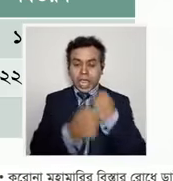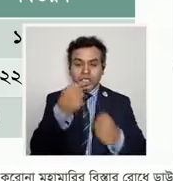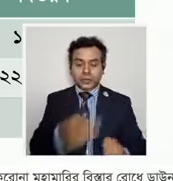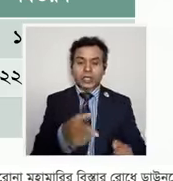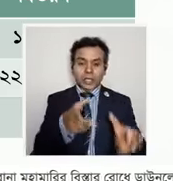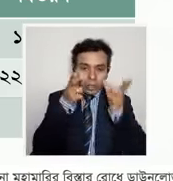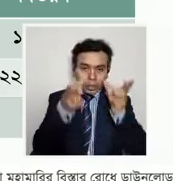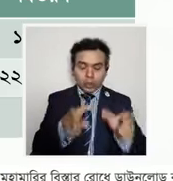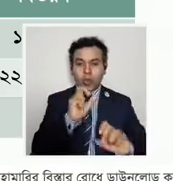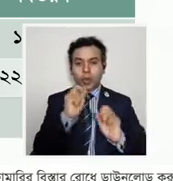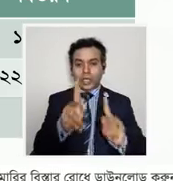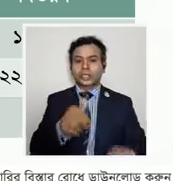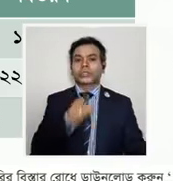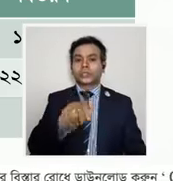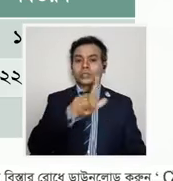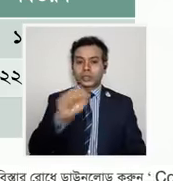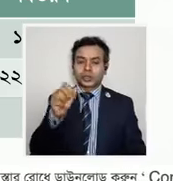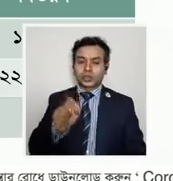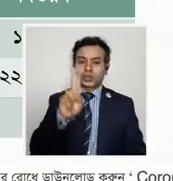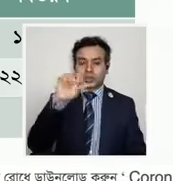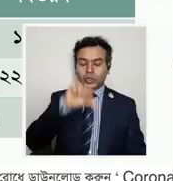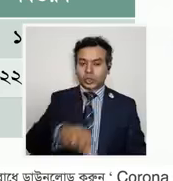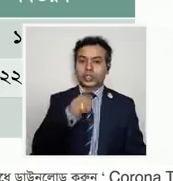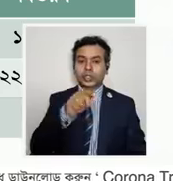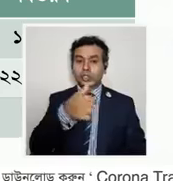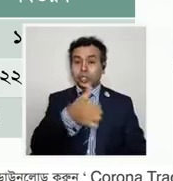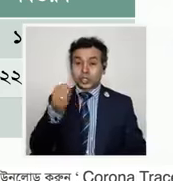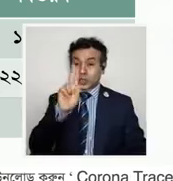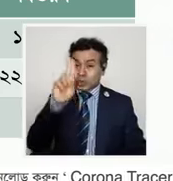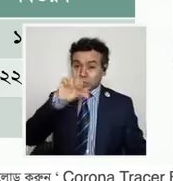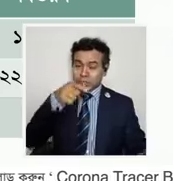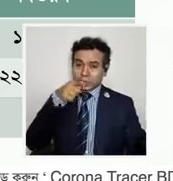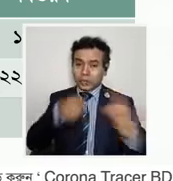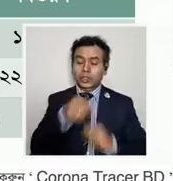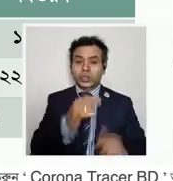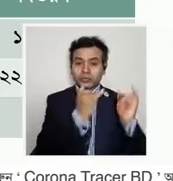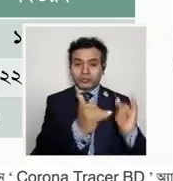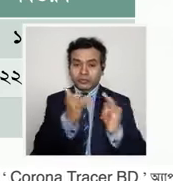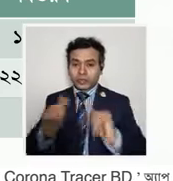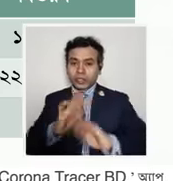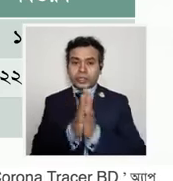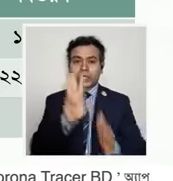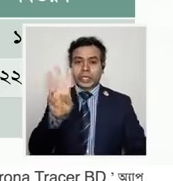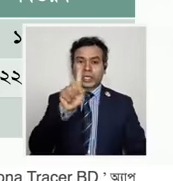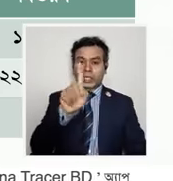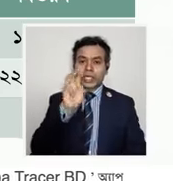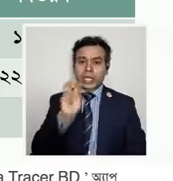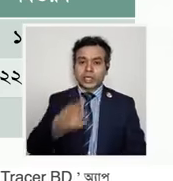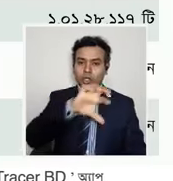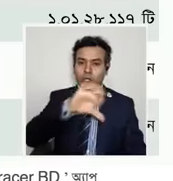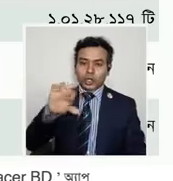2,59,867 ব্যক্তিগত সুরক্ষা সামগ্রী, তথ্য কেন্দ্রীয় ঔষধাগার স্বাস্থ্য অধিদপ্তর।